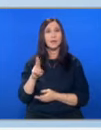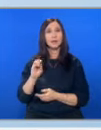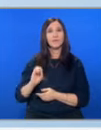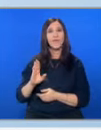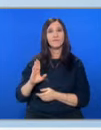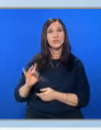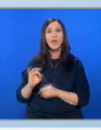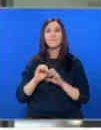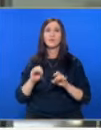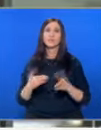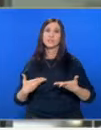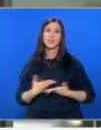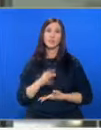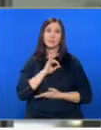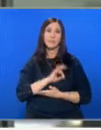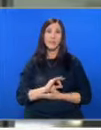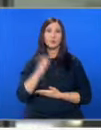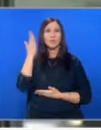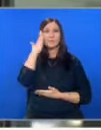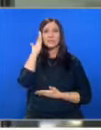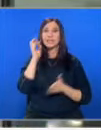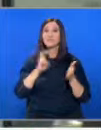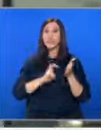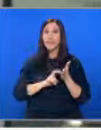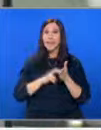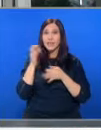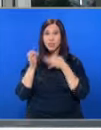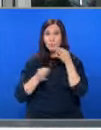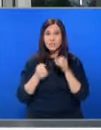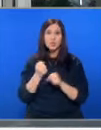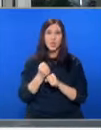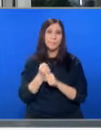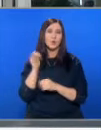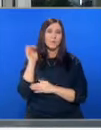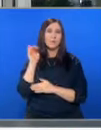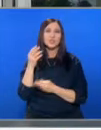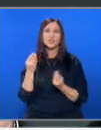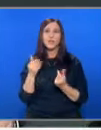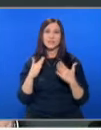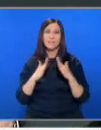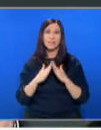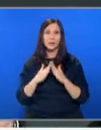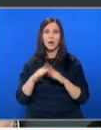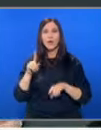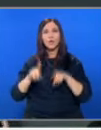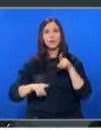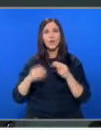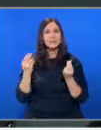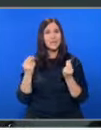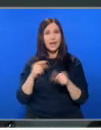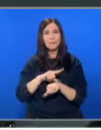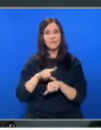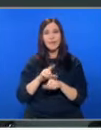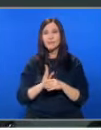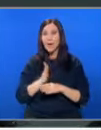за необходимите им приходи. От Министерството на енергетиката обясниха, че работят по бъдещата цена за бита. Регулираната цена по време